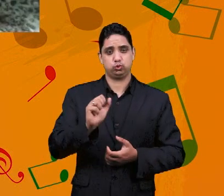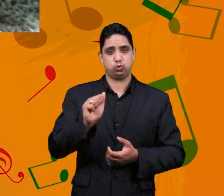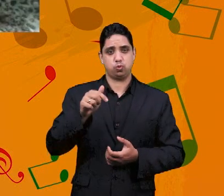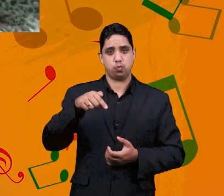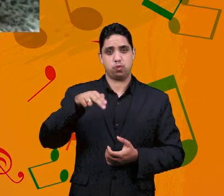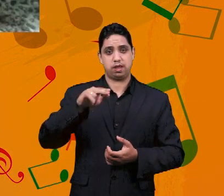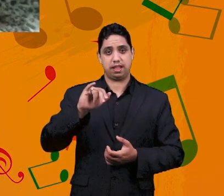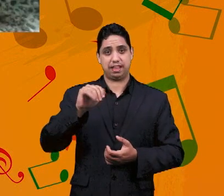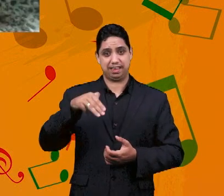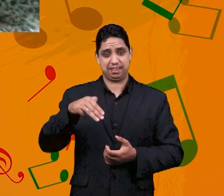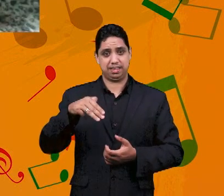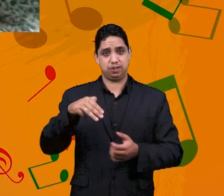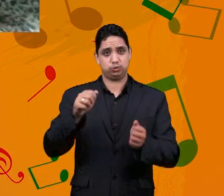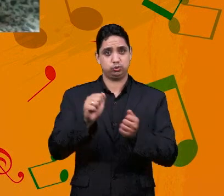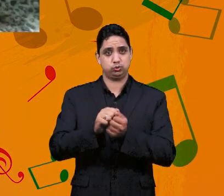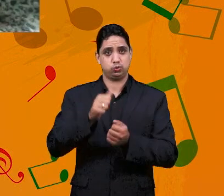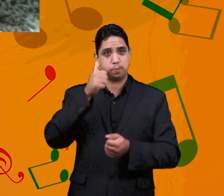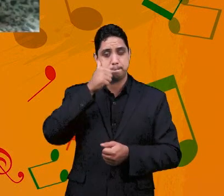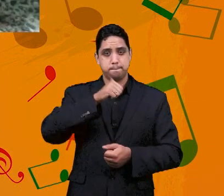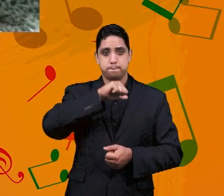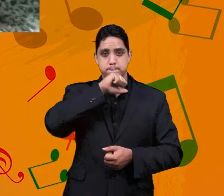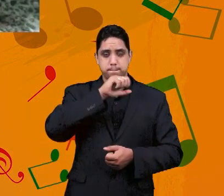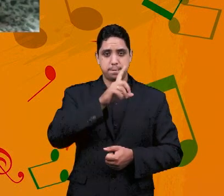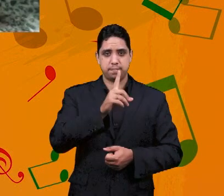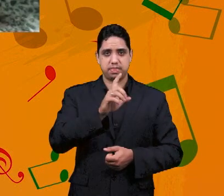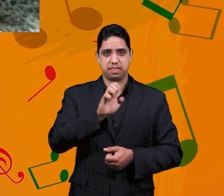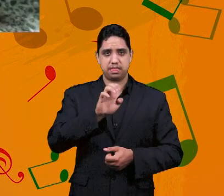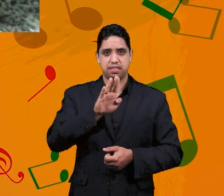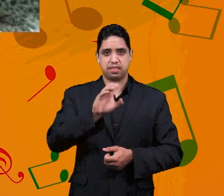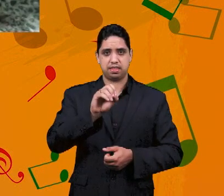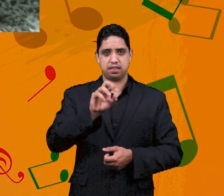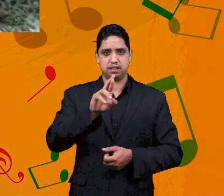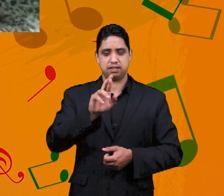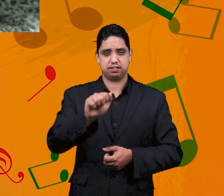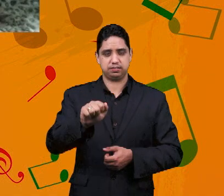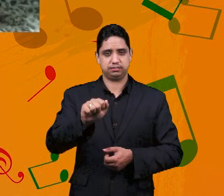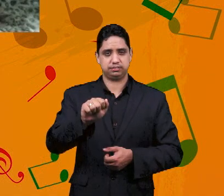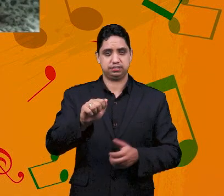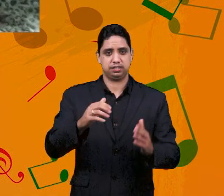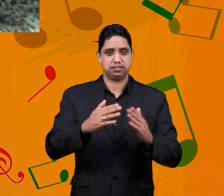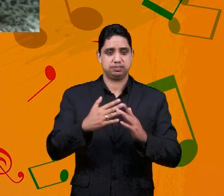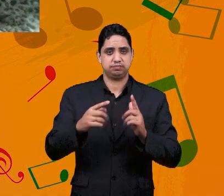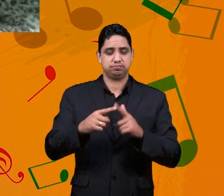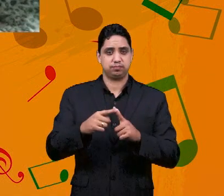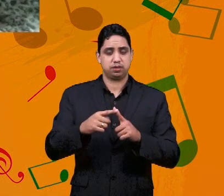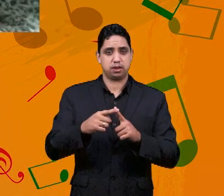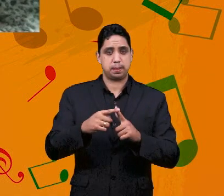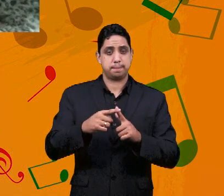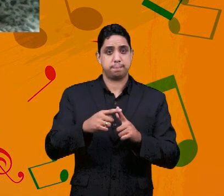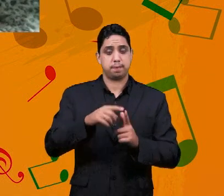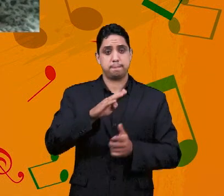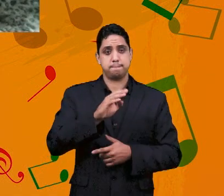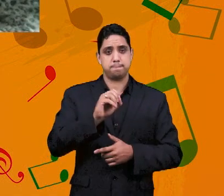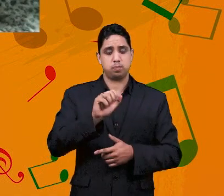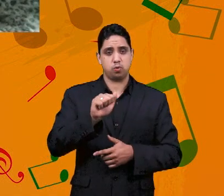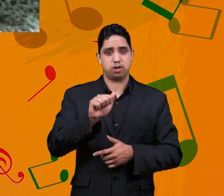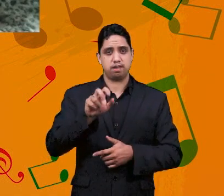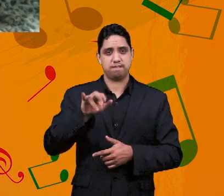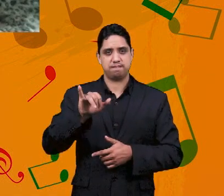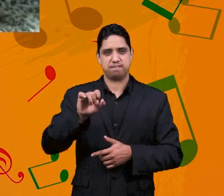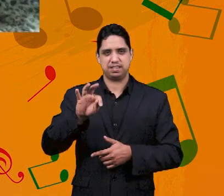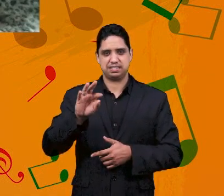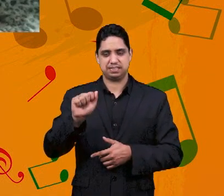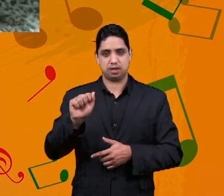Voici Joachim de 6 ans accompagné par sa mère, notre sœur Déborah de l'église de Boa Vista 4, Vila